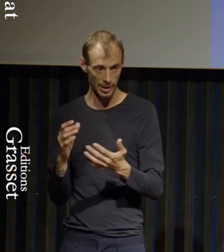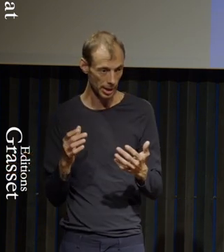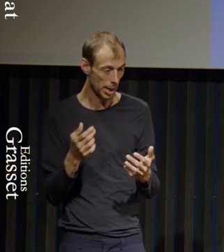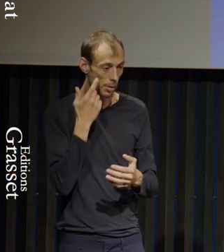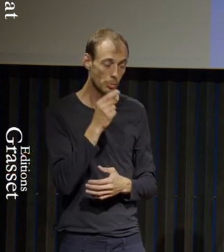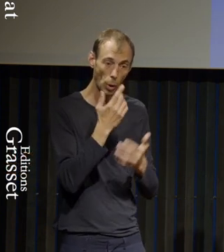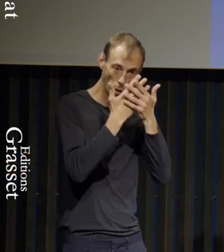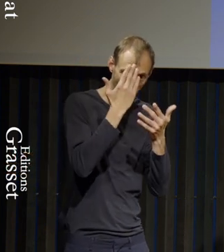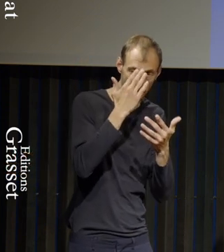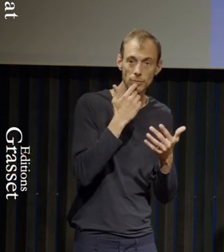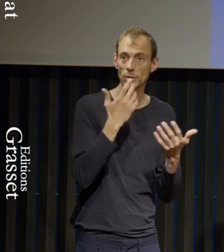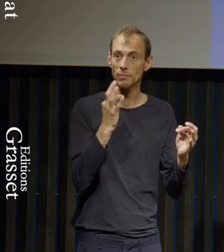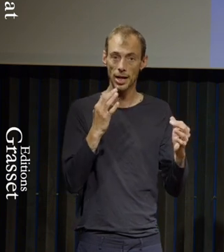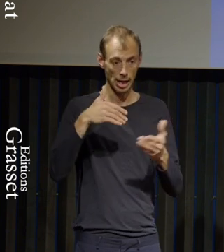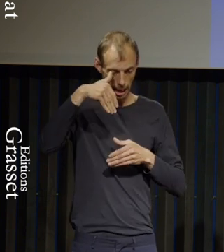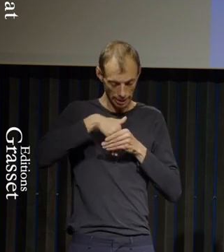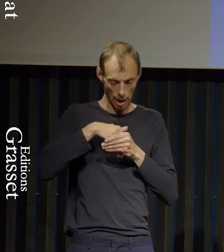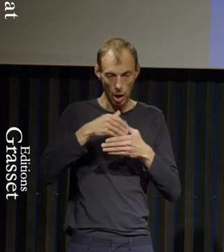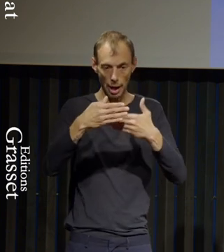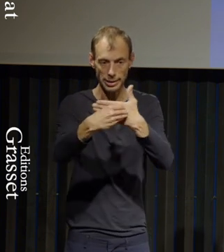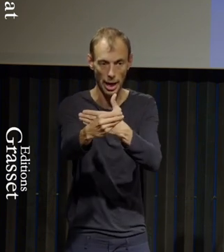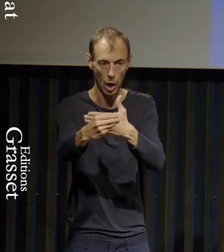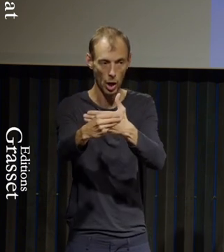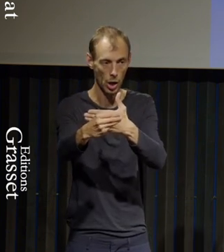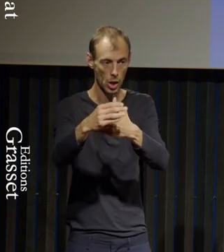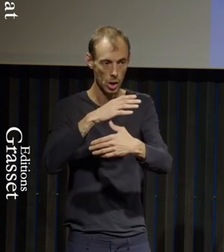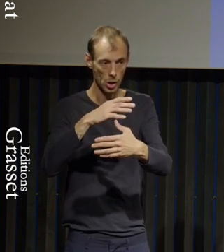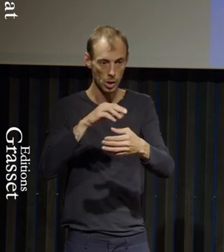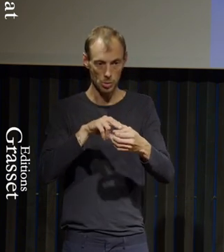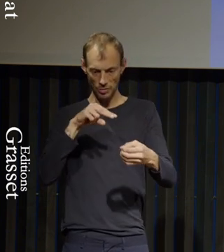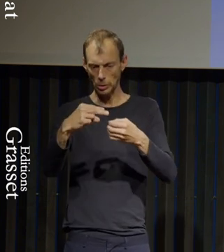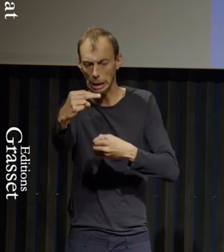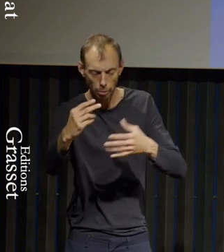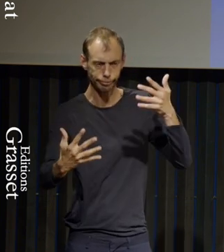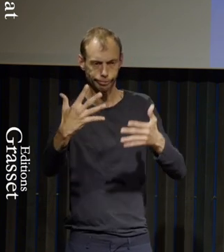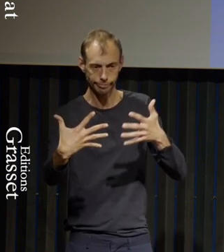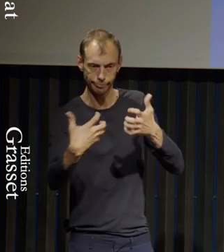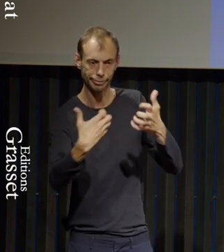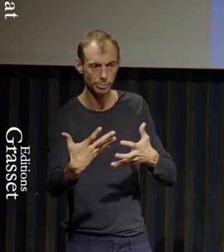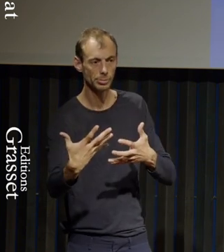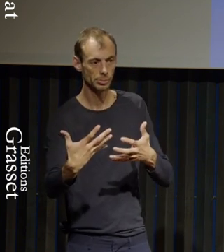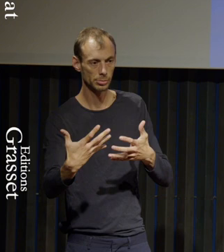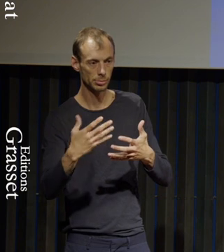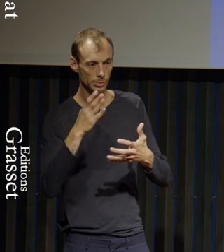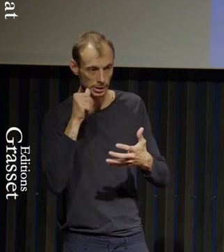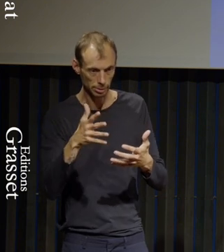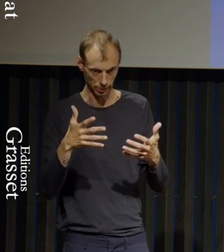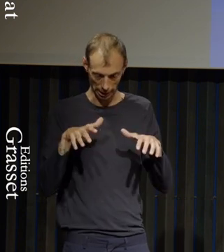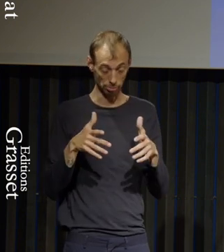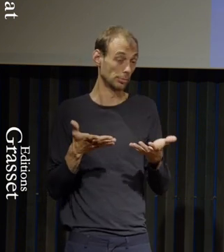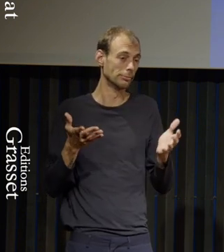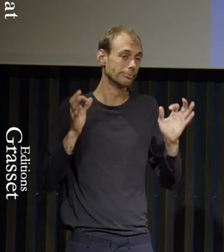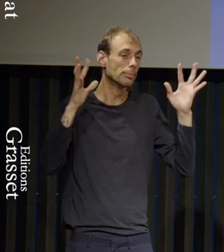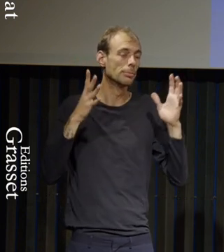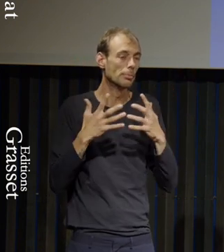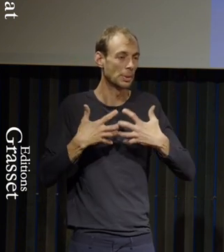l'extérieur qui pourrait enrayer la machine, et que c'est à ce moment-là que ça prendrait une ampleur considérable dans le cerveau.